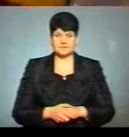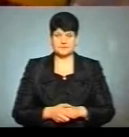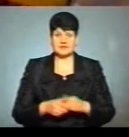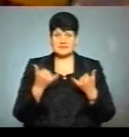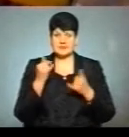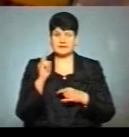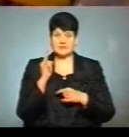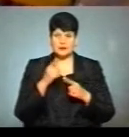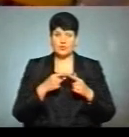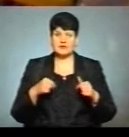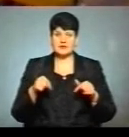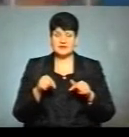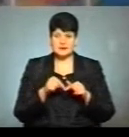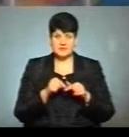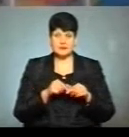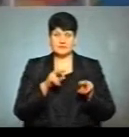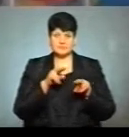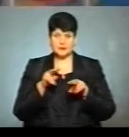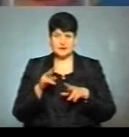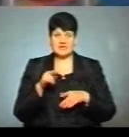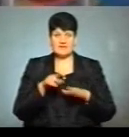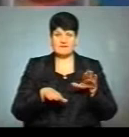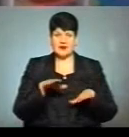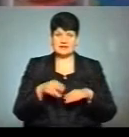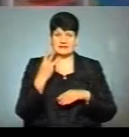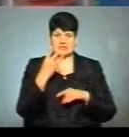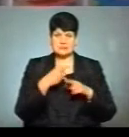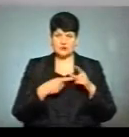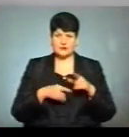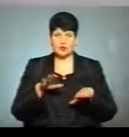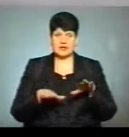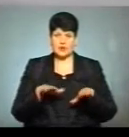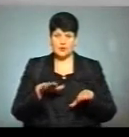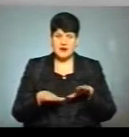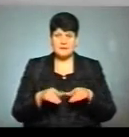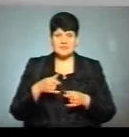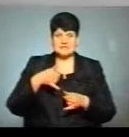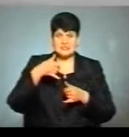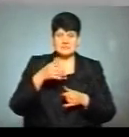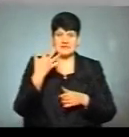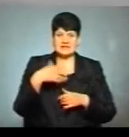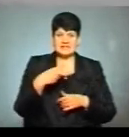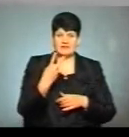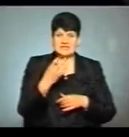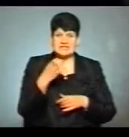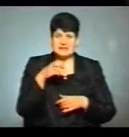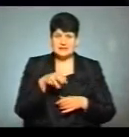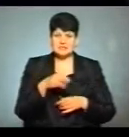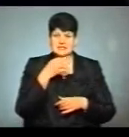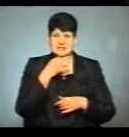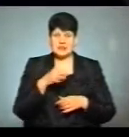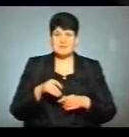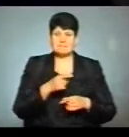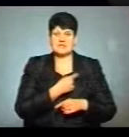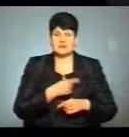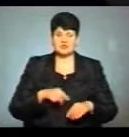Зараз дитина у відділенні неонатального догляду. Її вага майже 3,5 кілограми. Зріст 52 сантиметри, розповіла медична